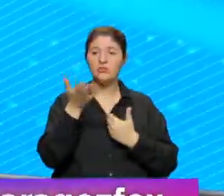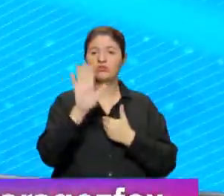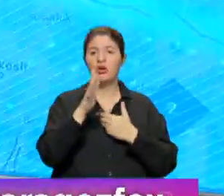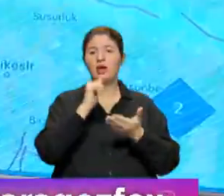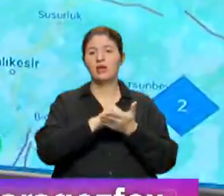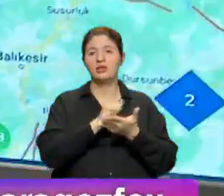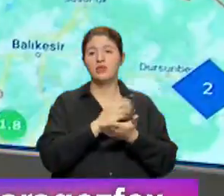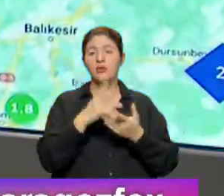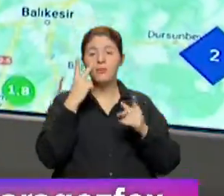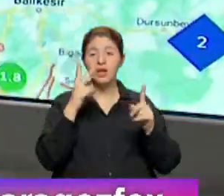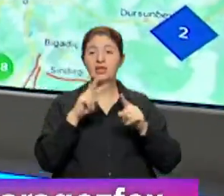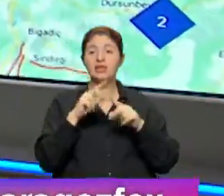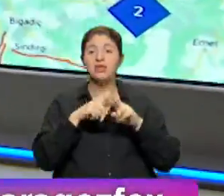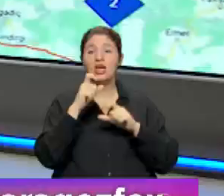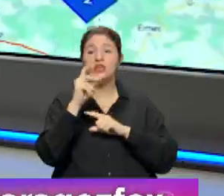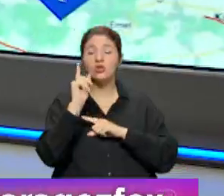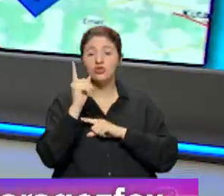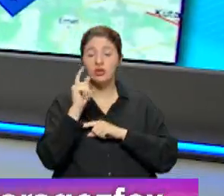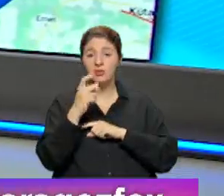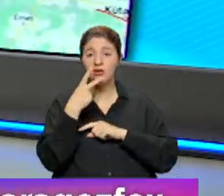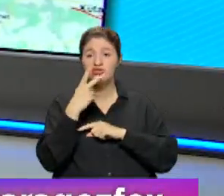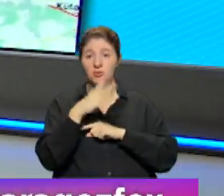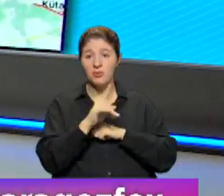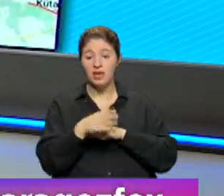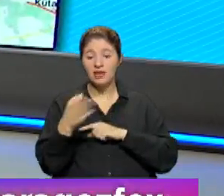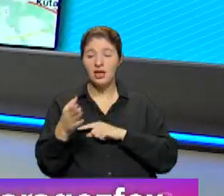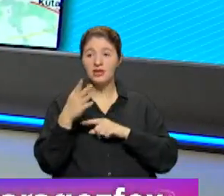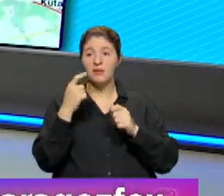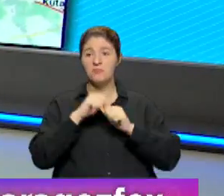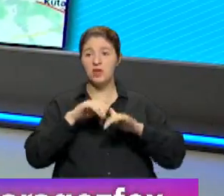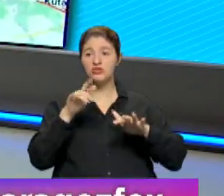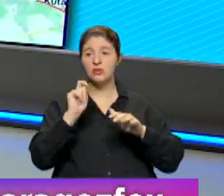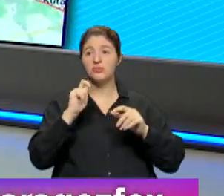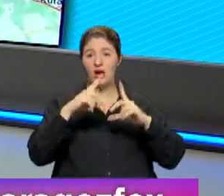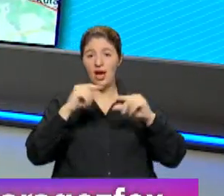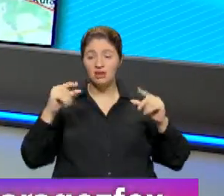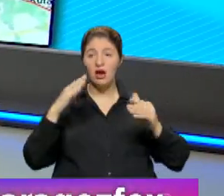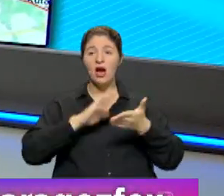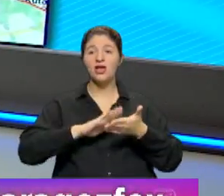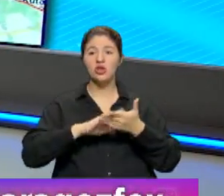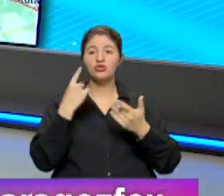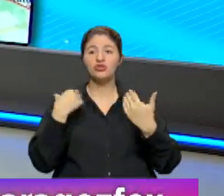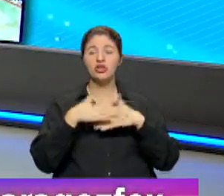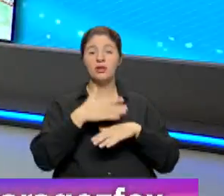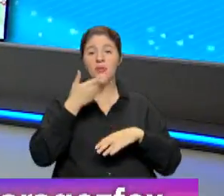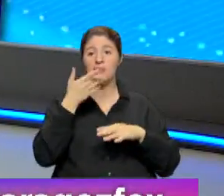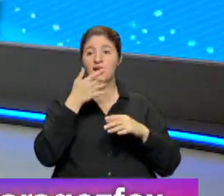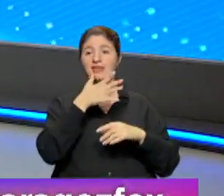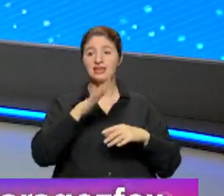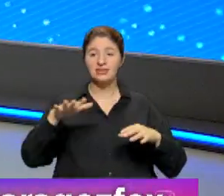edeceğiz bakın Naci hocanın yaptığı bir açıklama bir yandan da paylaştığı harita arkadaşlar Dün gece Marmara